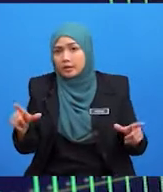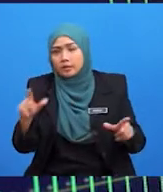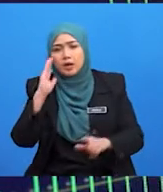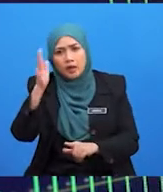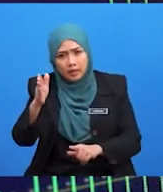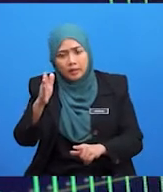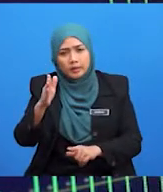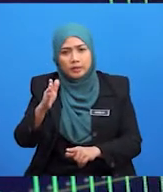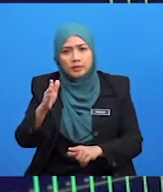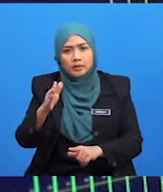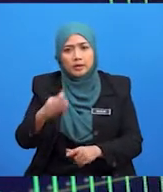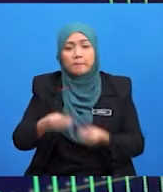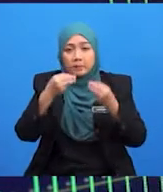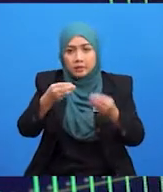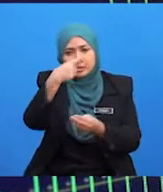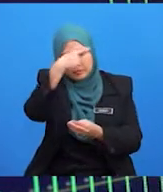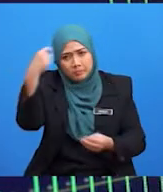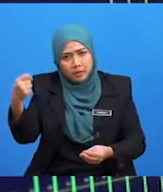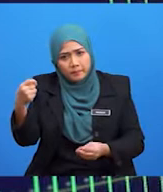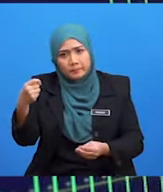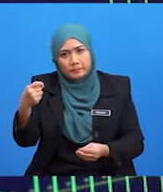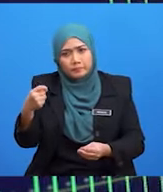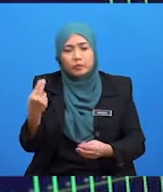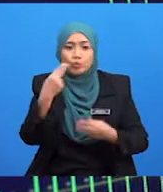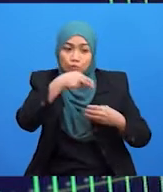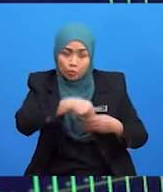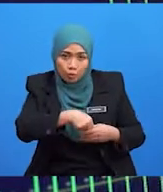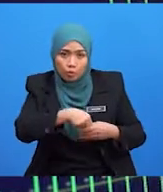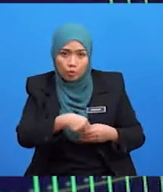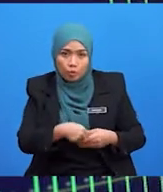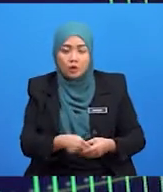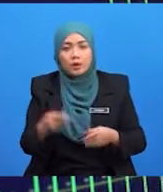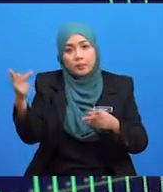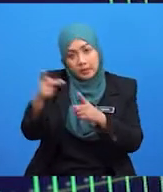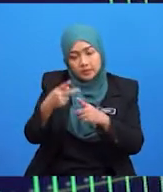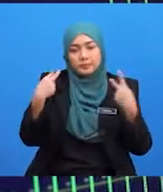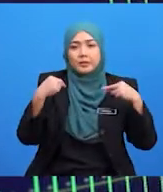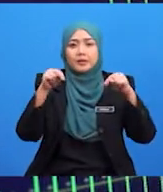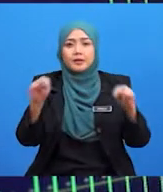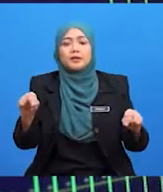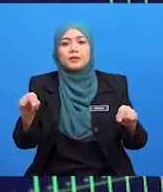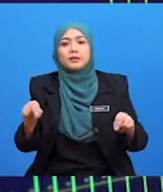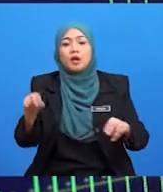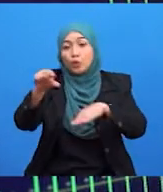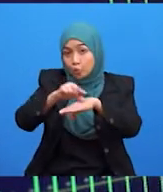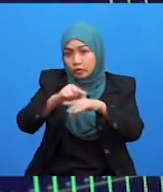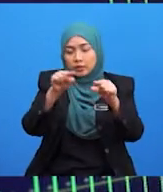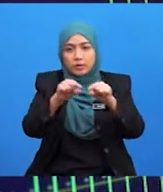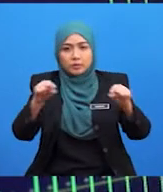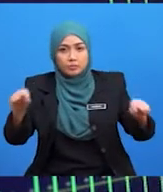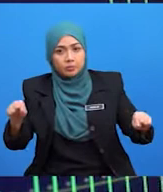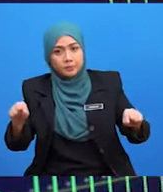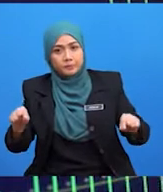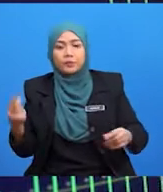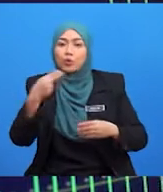berlainan akan memberi kesan terhadap untung sesebuah perniagaan. Di bawah kaedah garis lurus, belanja susut